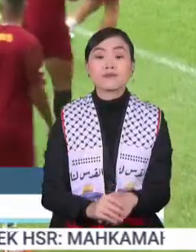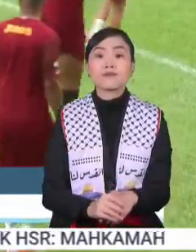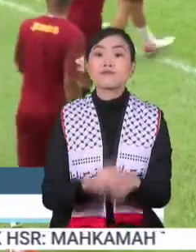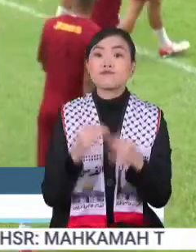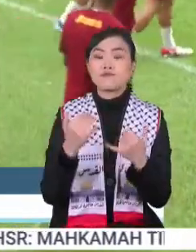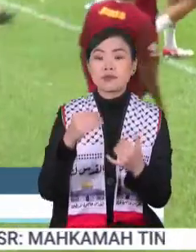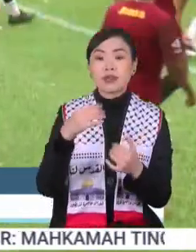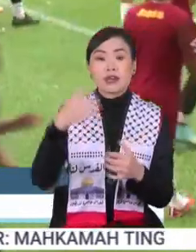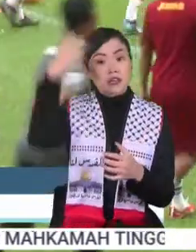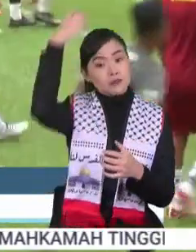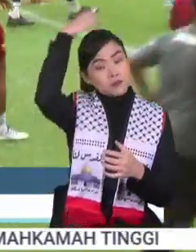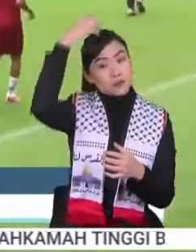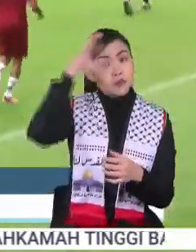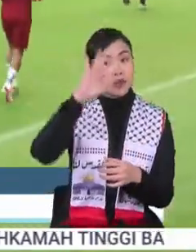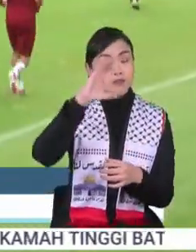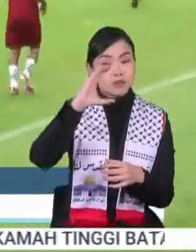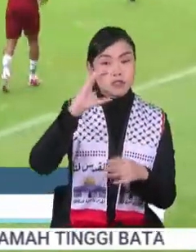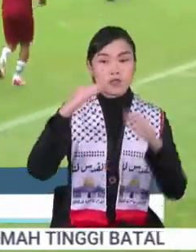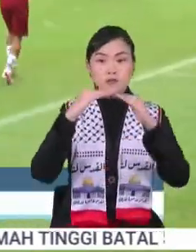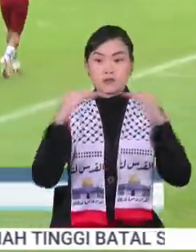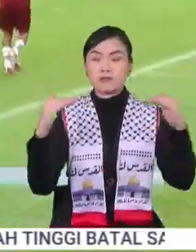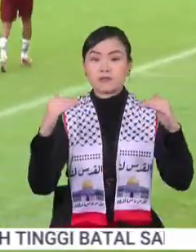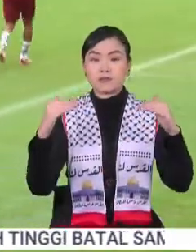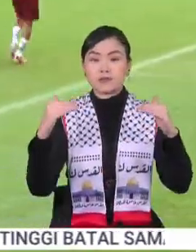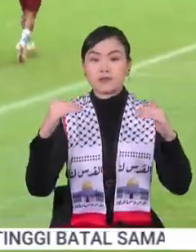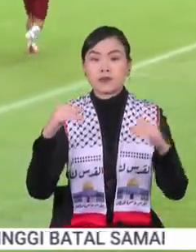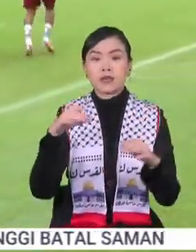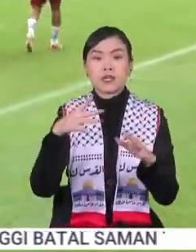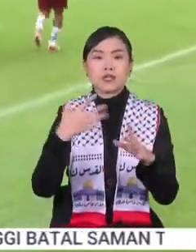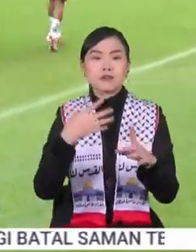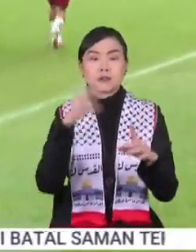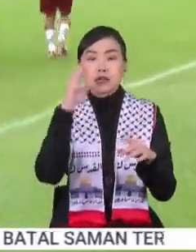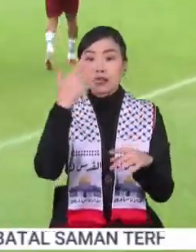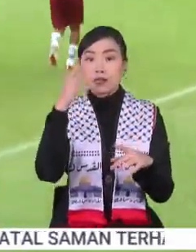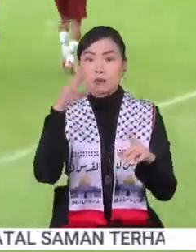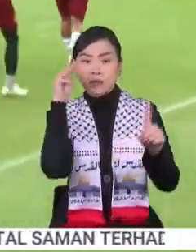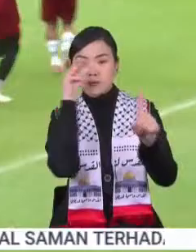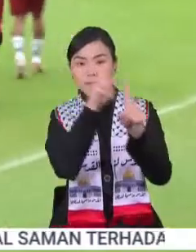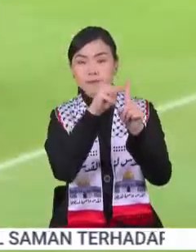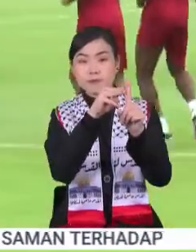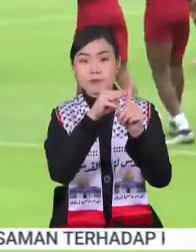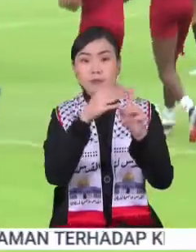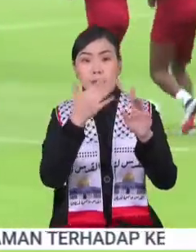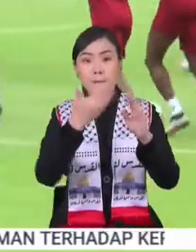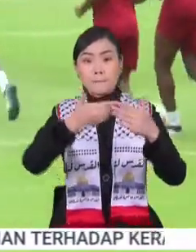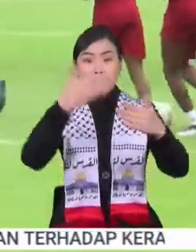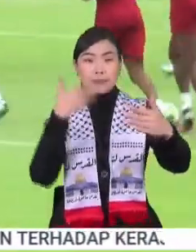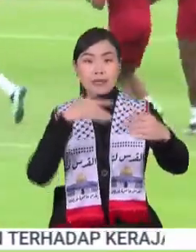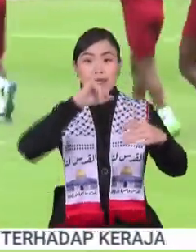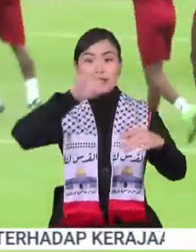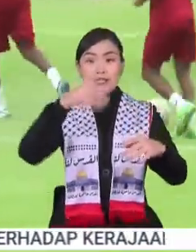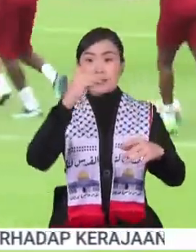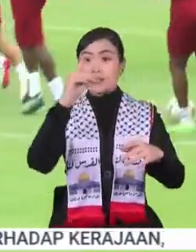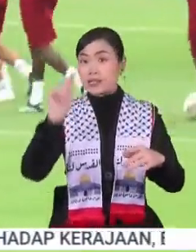ini Selangor FC berada di kedudukan kedua Liga ketinggalan 15 mata daripada pendahulu jdt selepas 25 perlawanan berlangsung